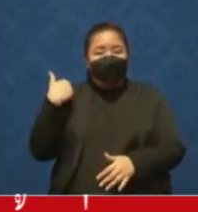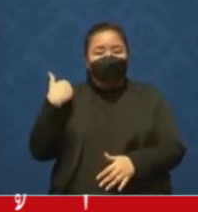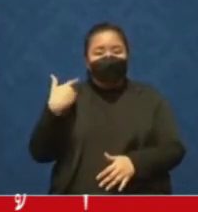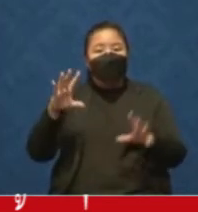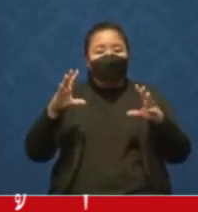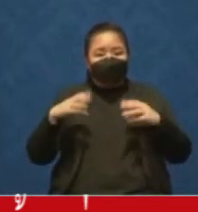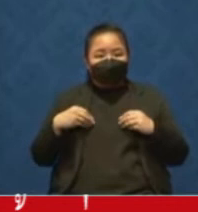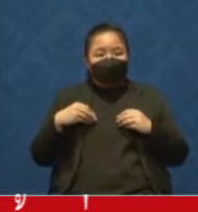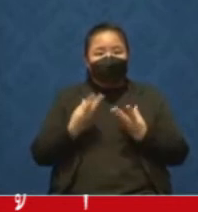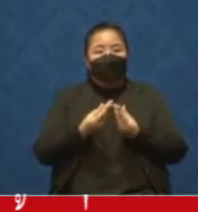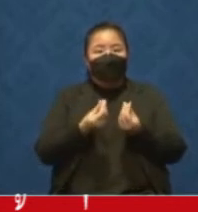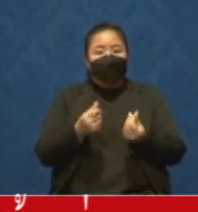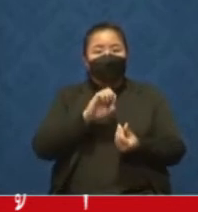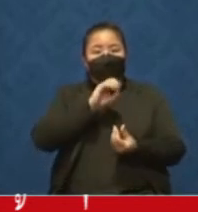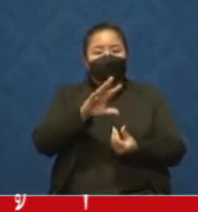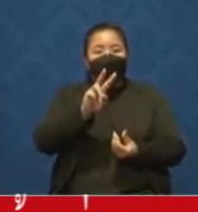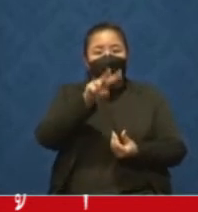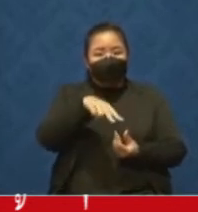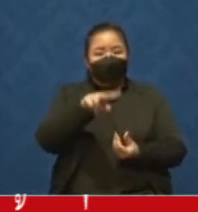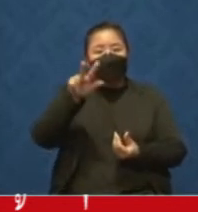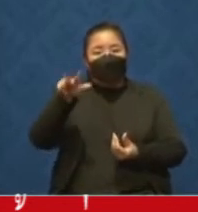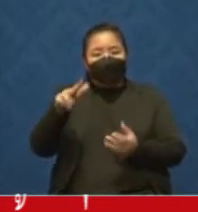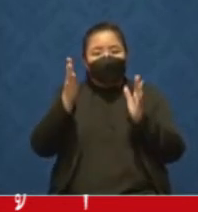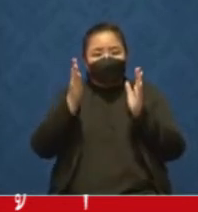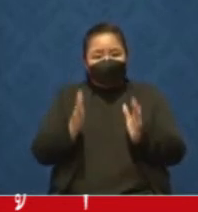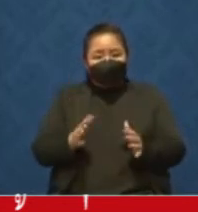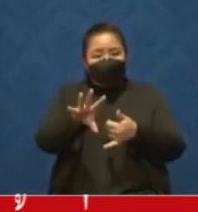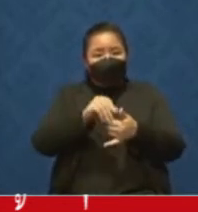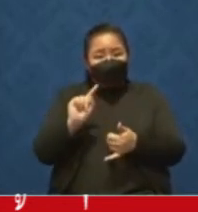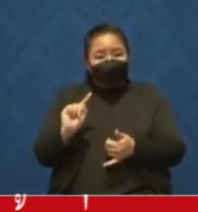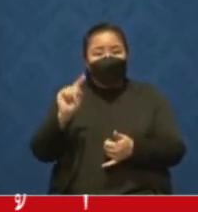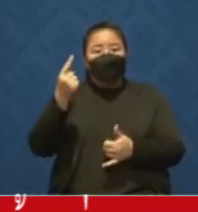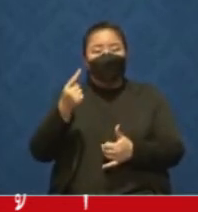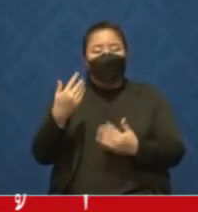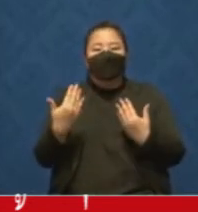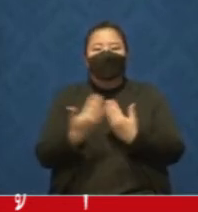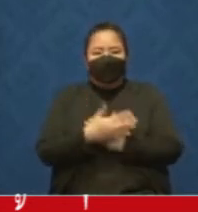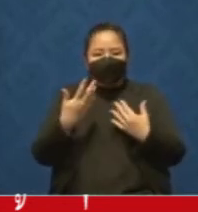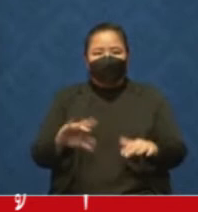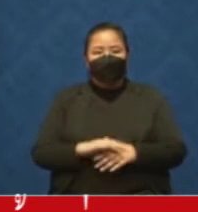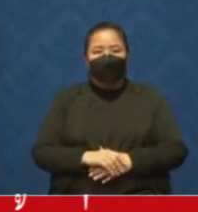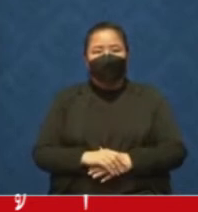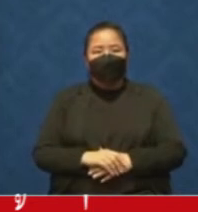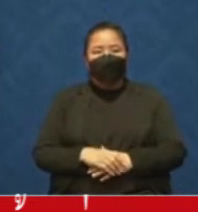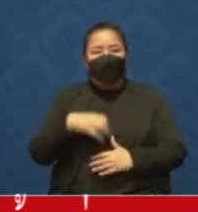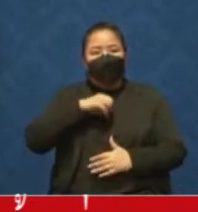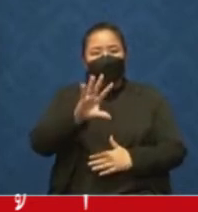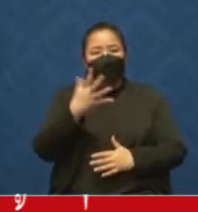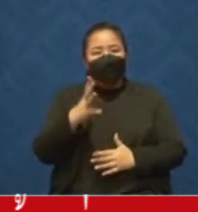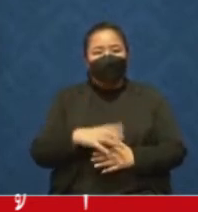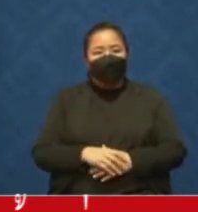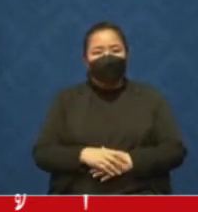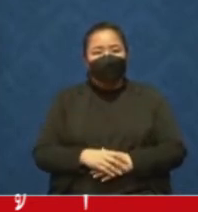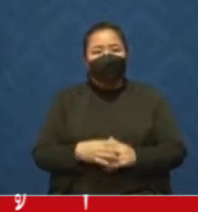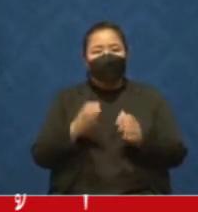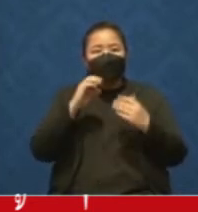อมรับว่าตัวเลขที่บอกวา 2,000-3,000 คนที่ติดเช้อใหม่นั้นเขาเปลี่ยนแล้ครับเขาไมบอกวาคนติดเช้อใหม่